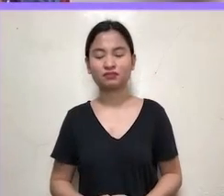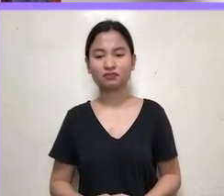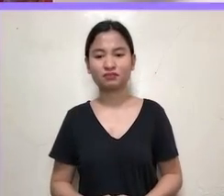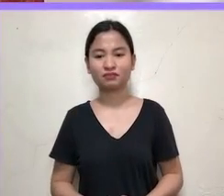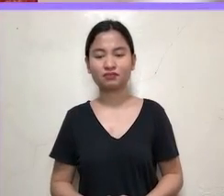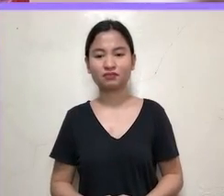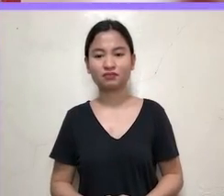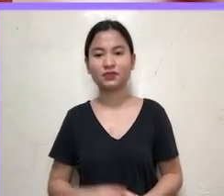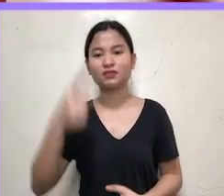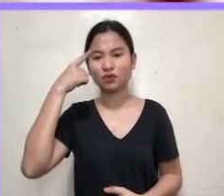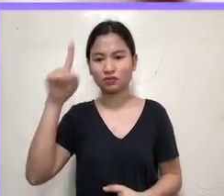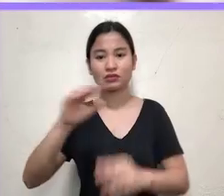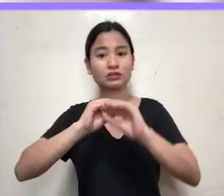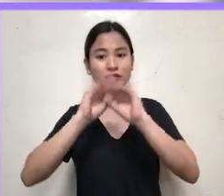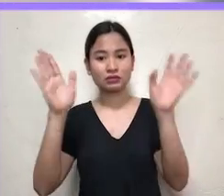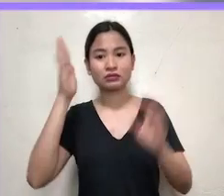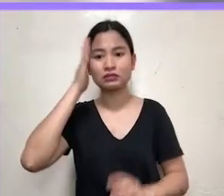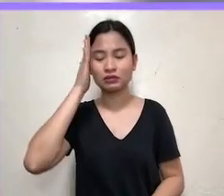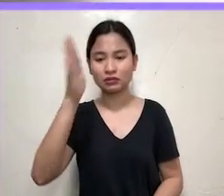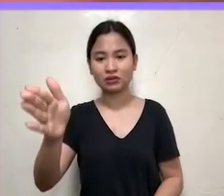Para sa maliwanag na kinabukasan,